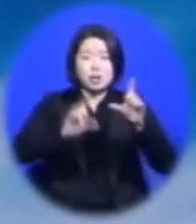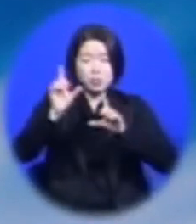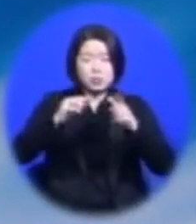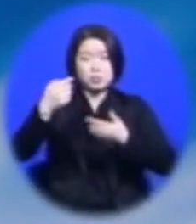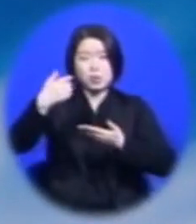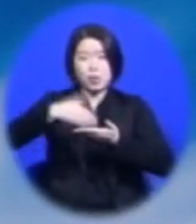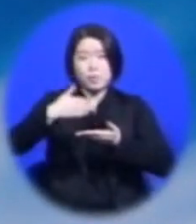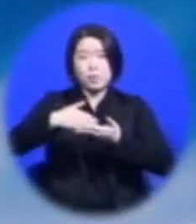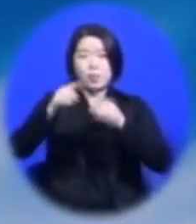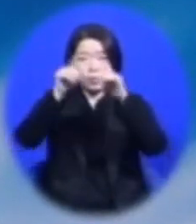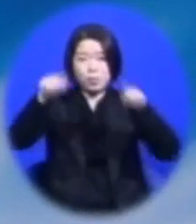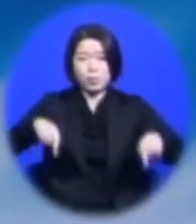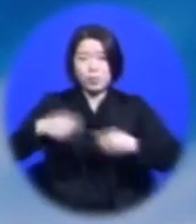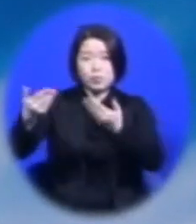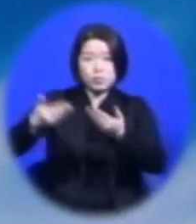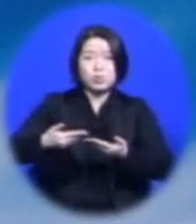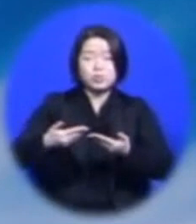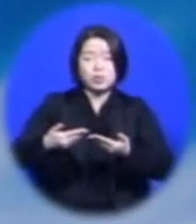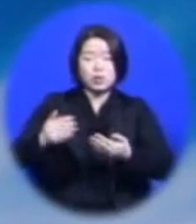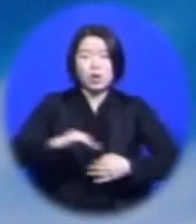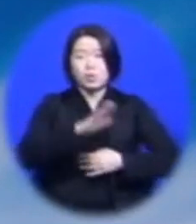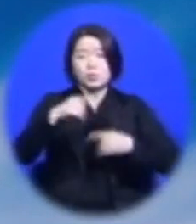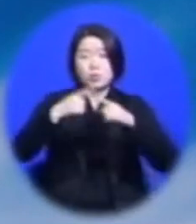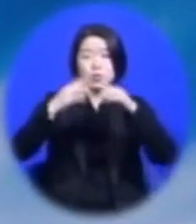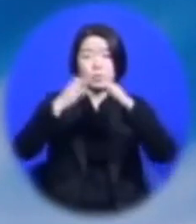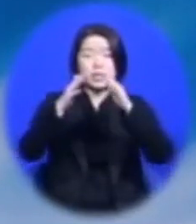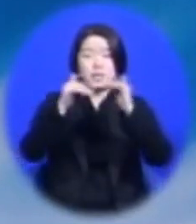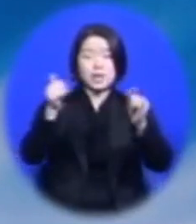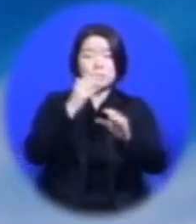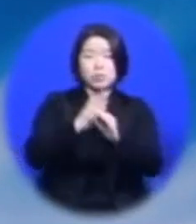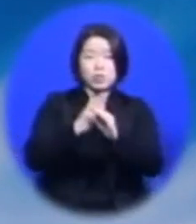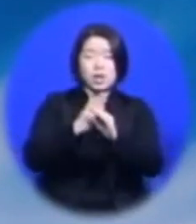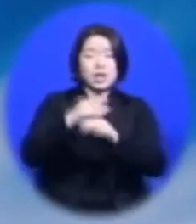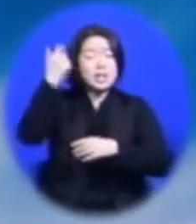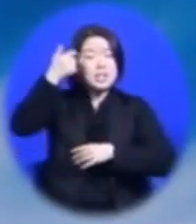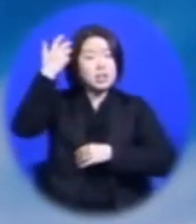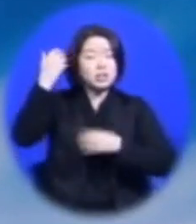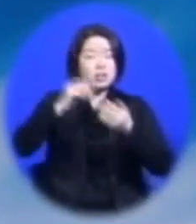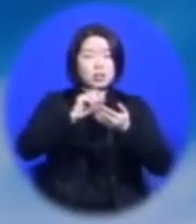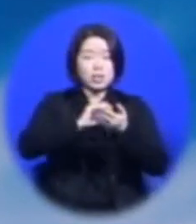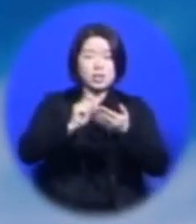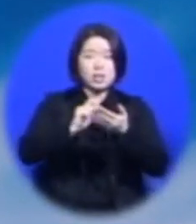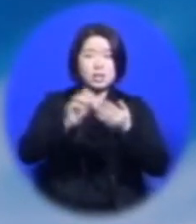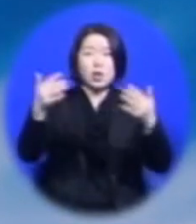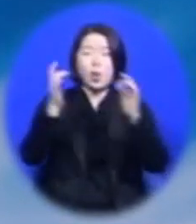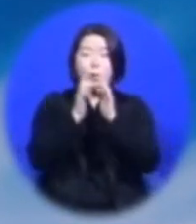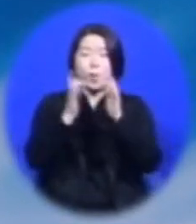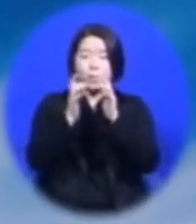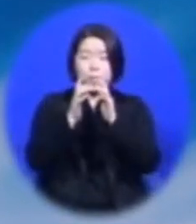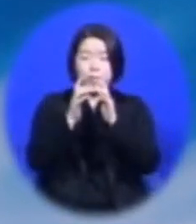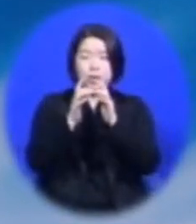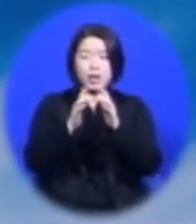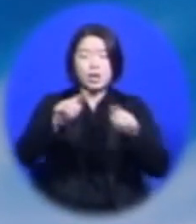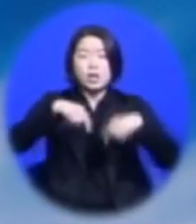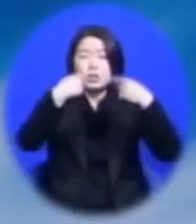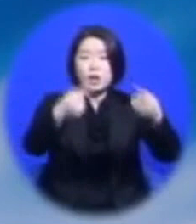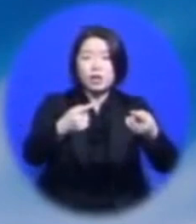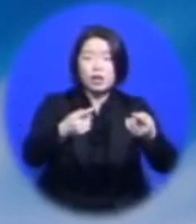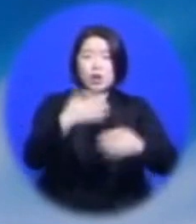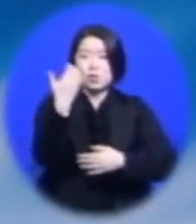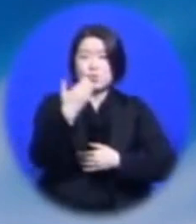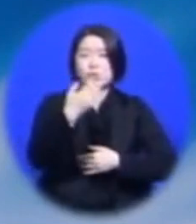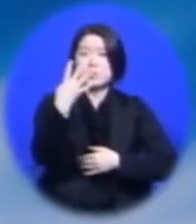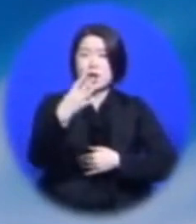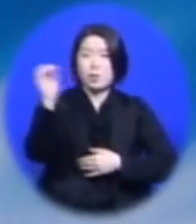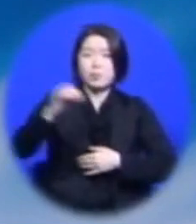보고를 해주셨어요. 우리 교인들 중에 영성일기 사이트에 등록되신 분이 94%가